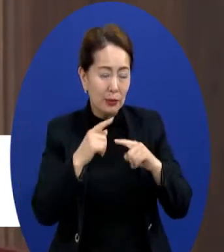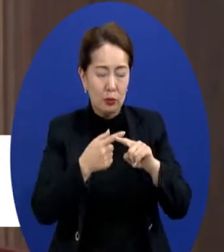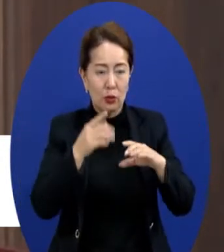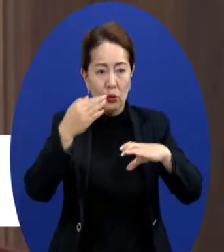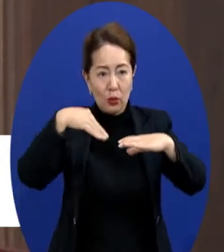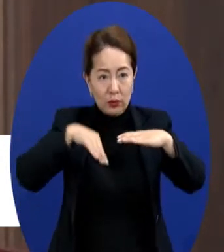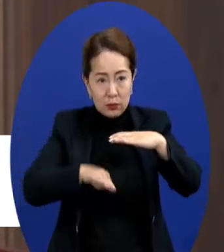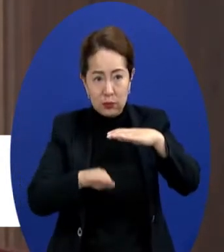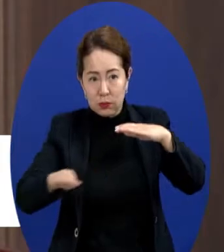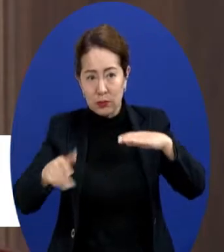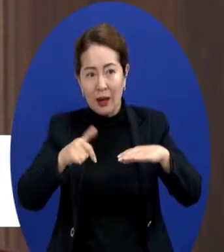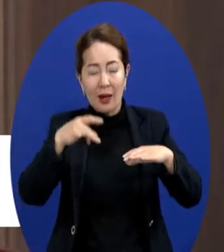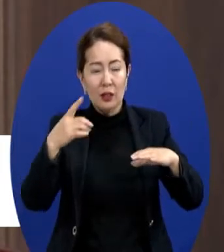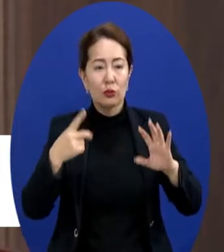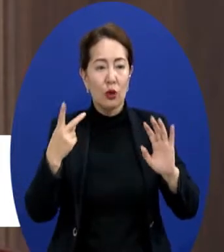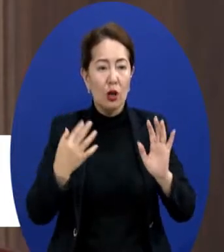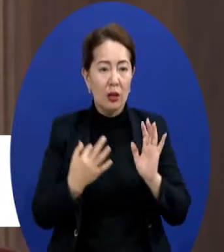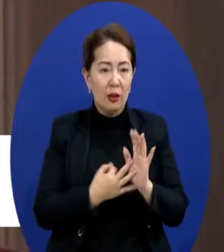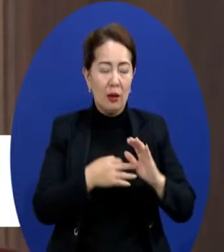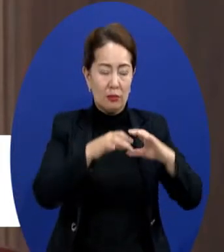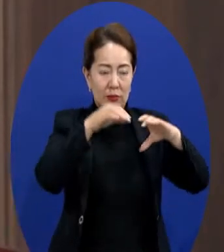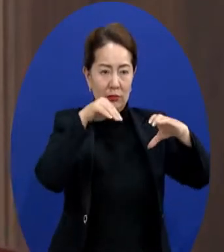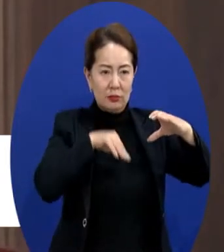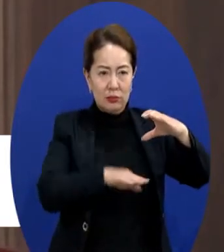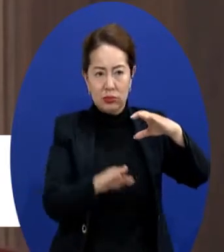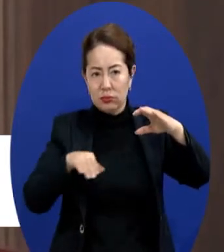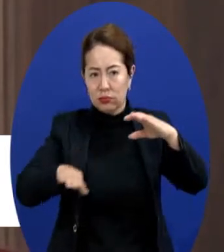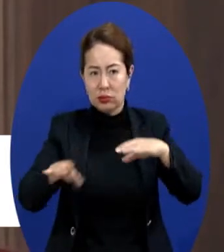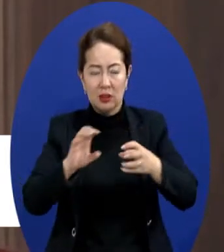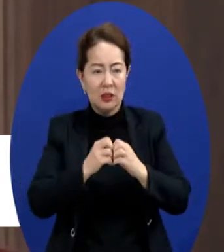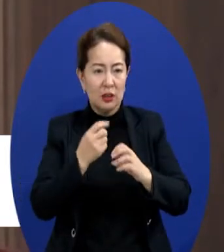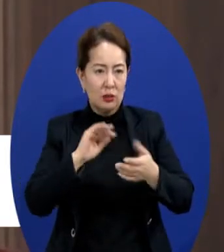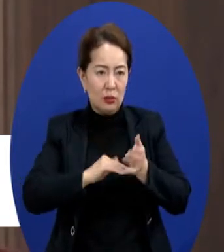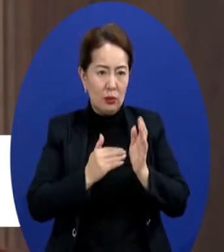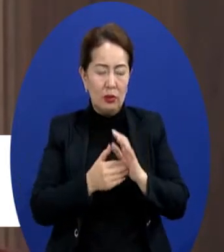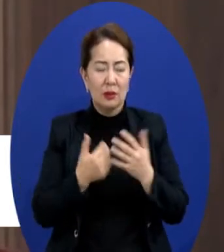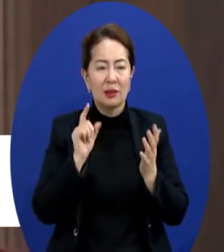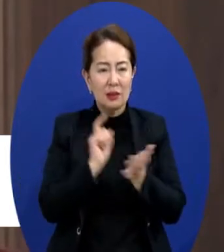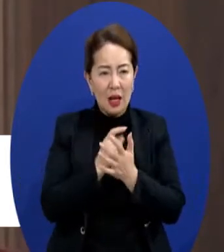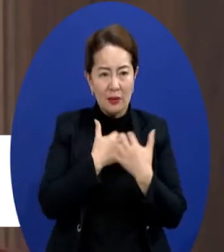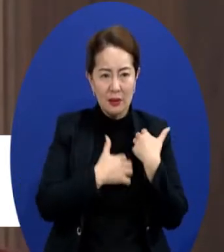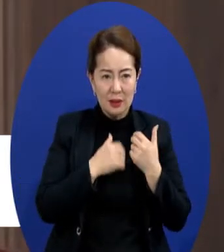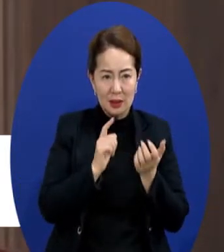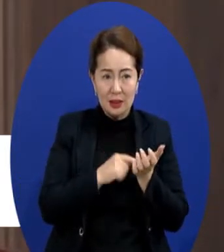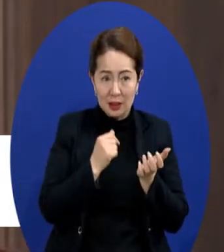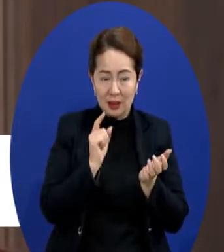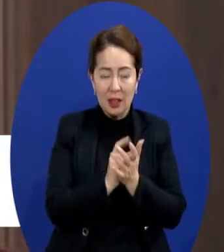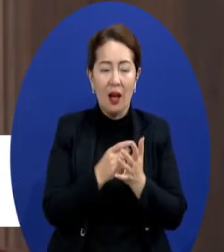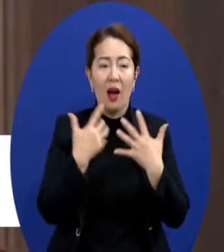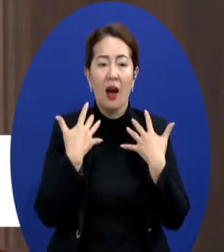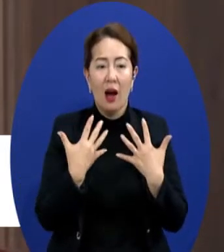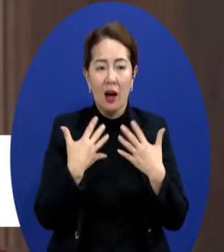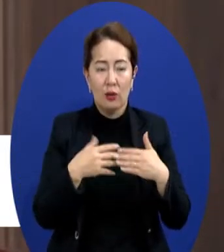одоогийн байдлаар 28 нөхөн гарцыг төлөвлөлөөд, за энэ дээр зайлшгүй шаардлагатай 10 орчим нөхөн гарц хийх